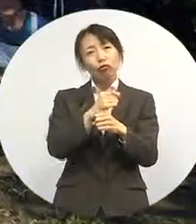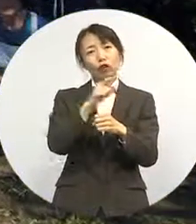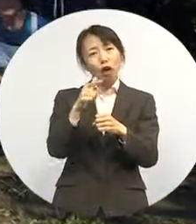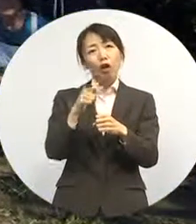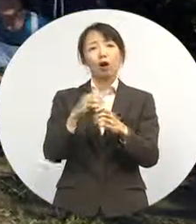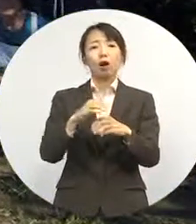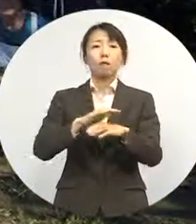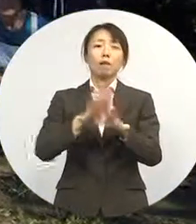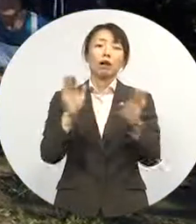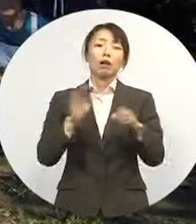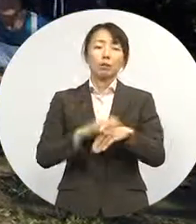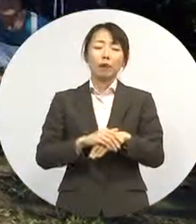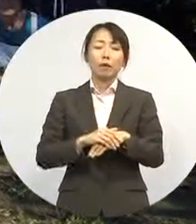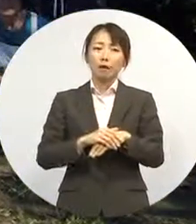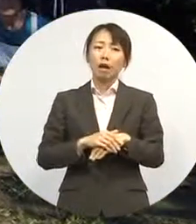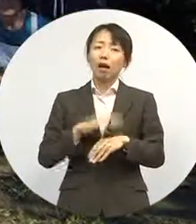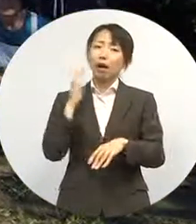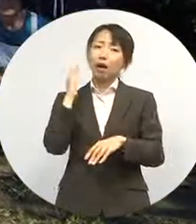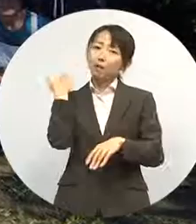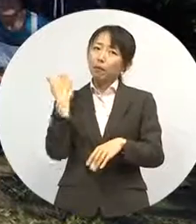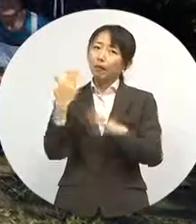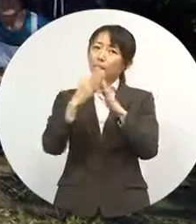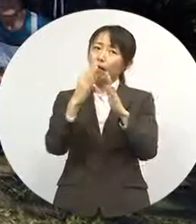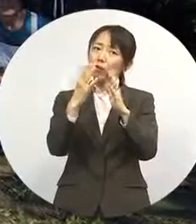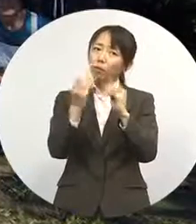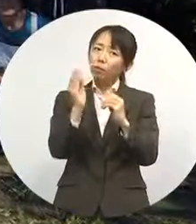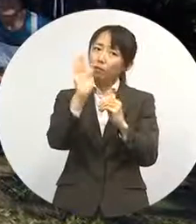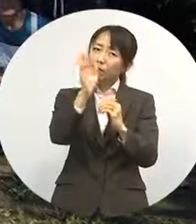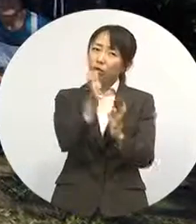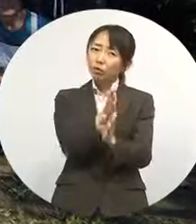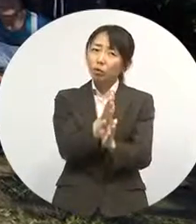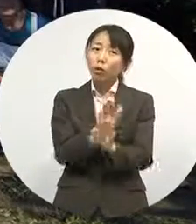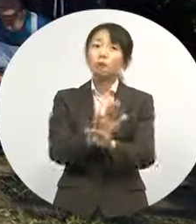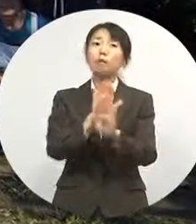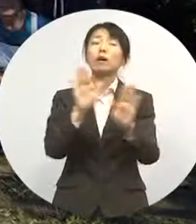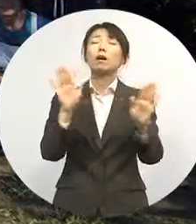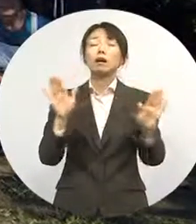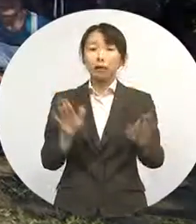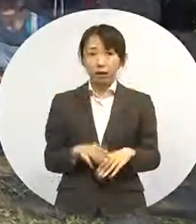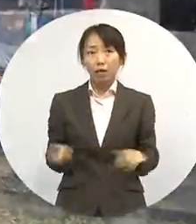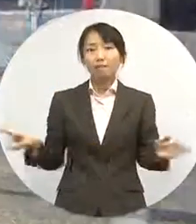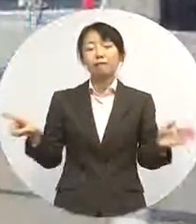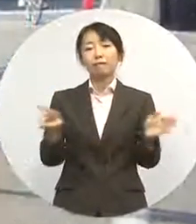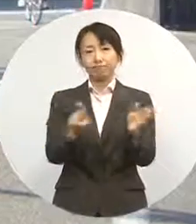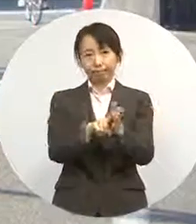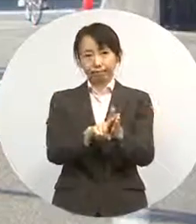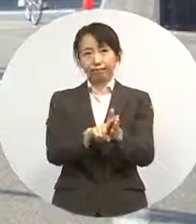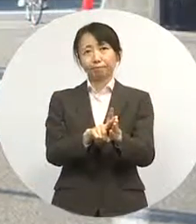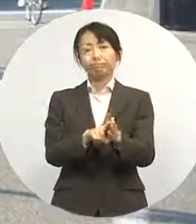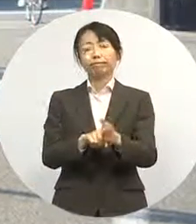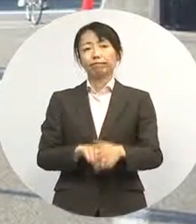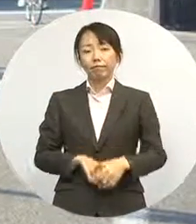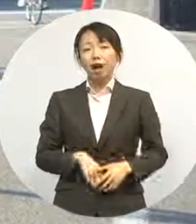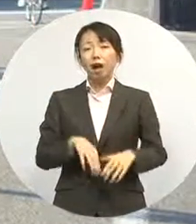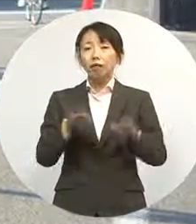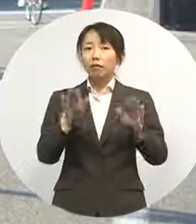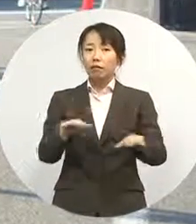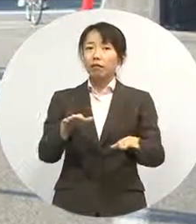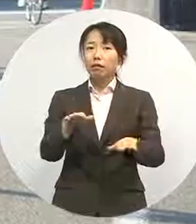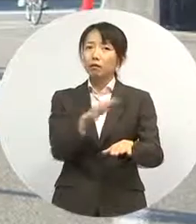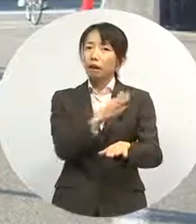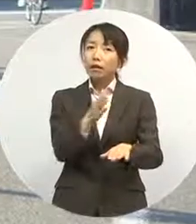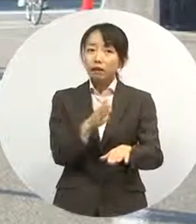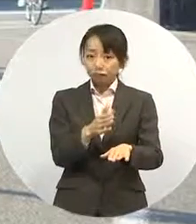ですね、戦後落ち着いた頃からですね始まりまして、今まで広いわけですけども、特に最近はですね、